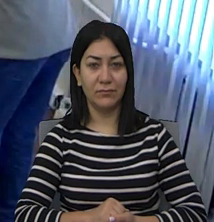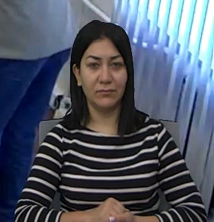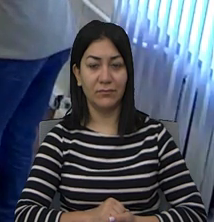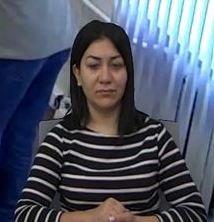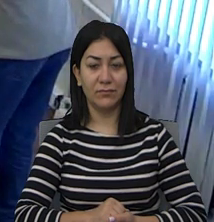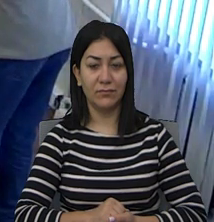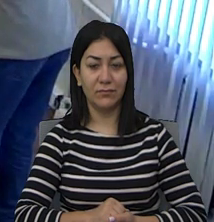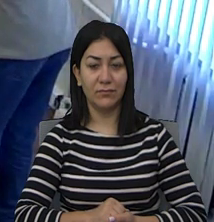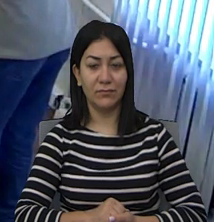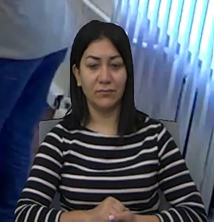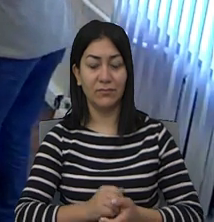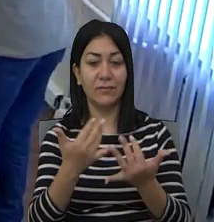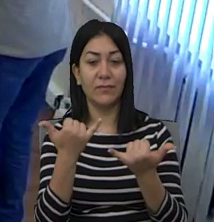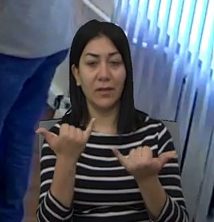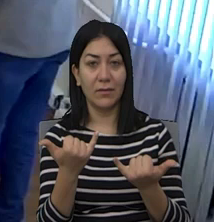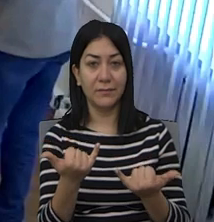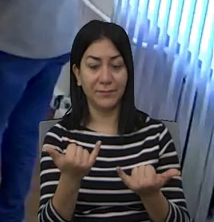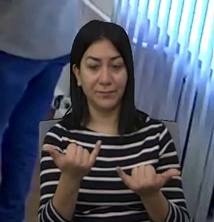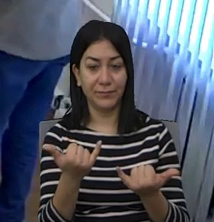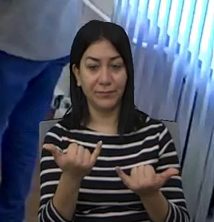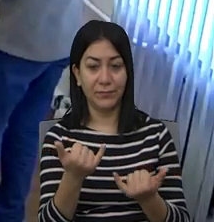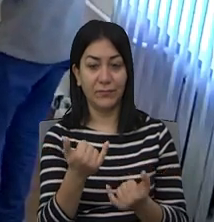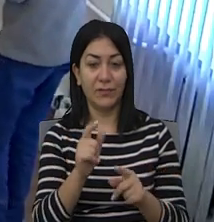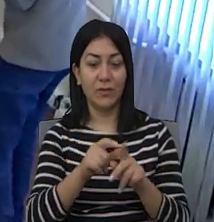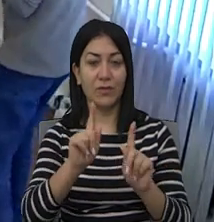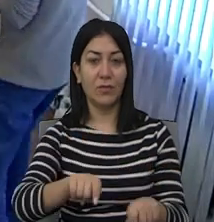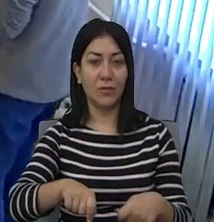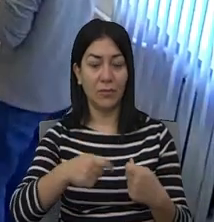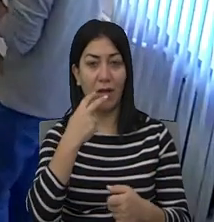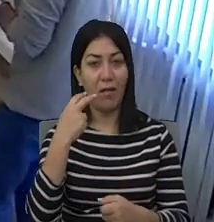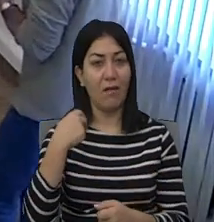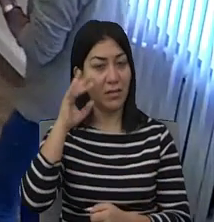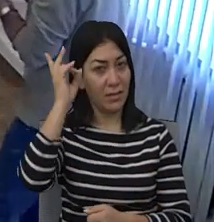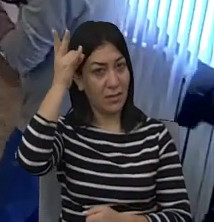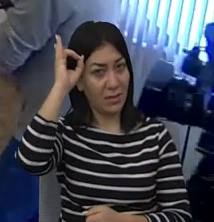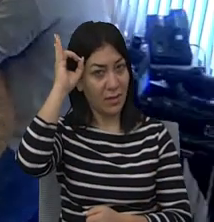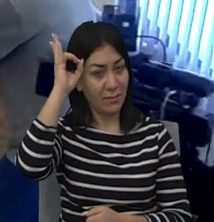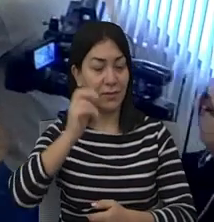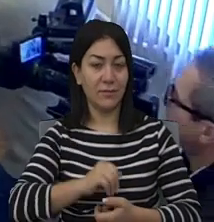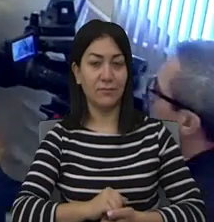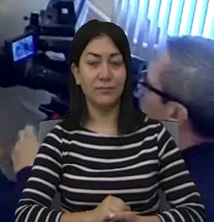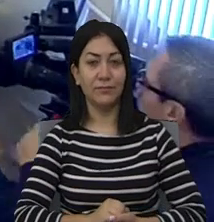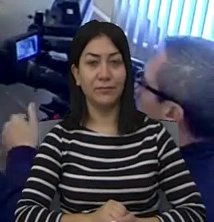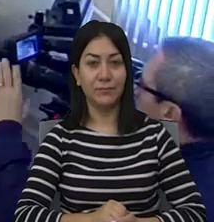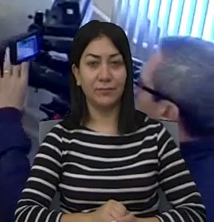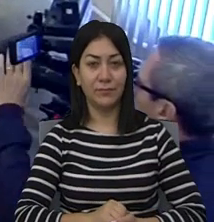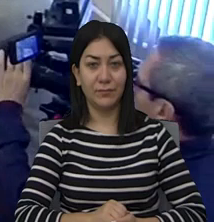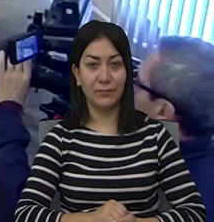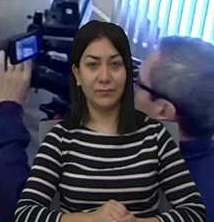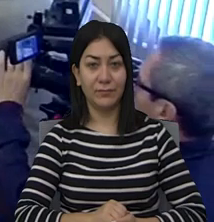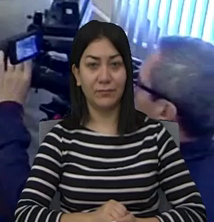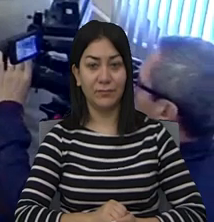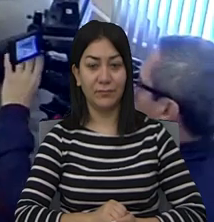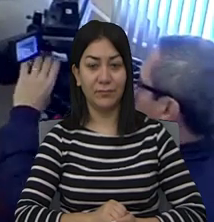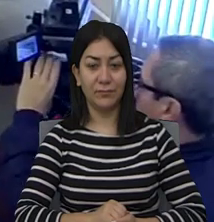Ambassador. Այս պահին ուրեմն սիրով խոսքը փոխանցում եմ նորին գերազանցություն պարոն դեսպանին.